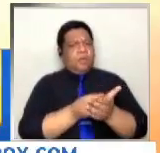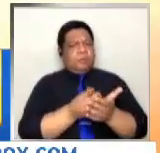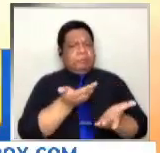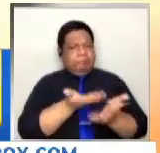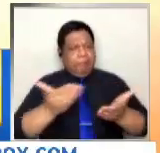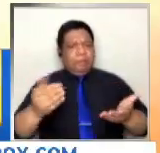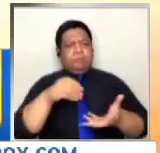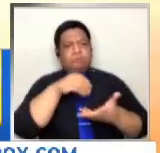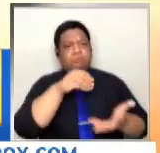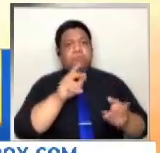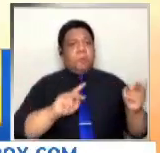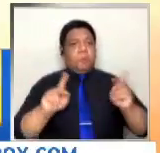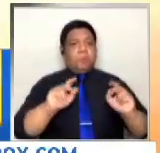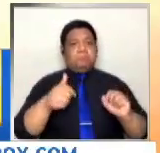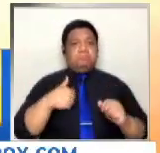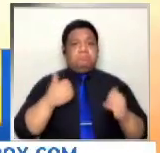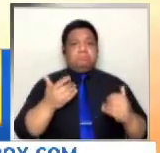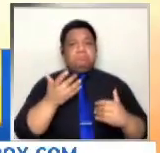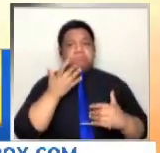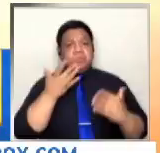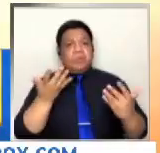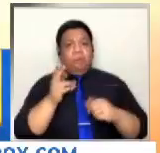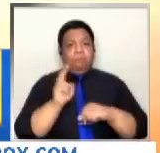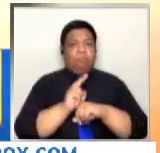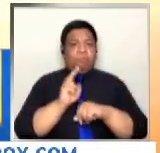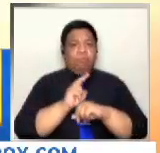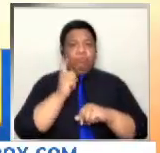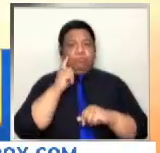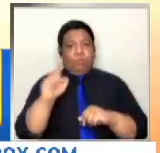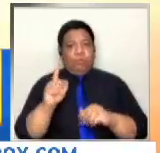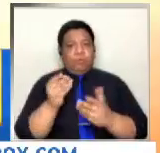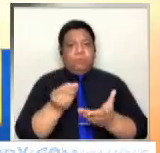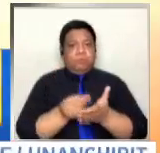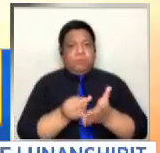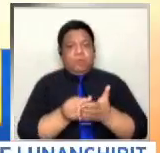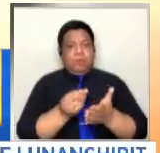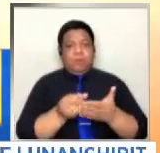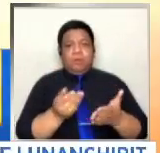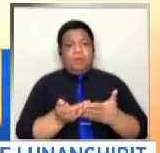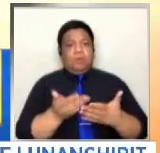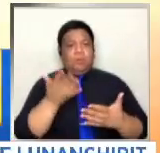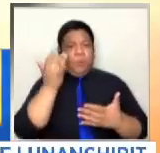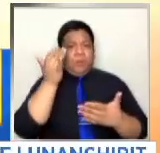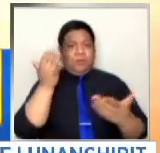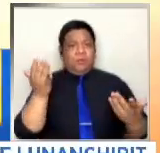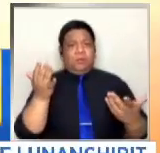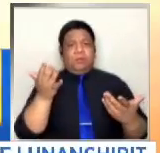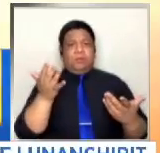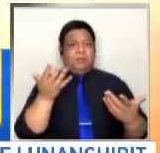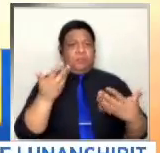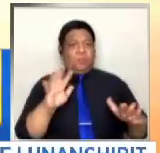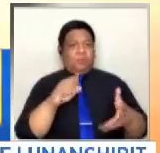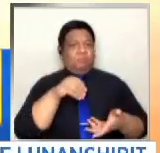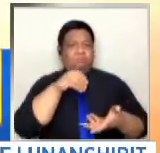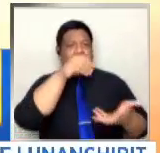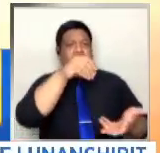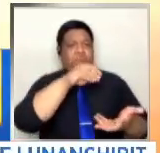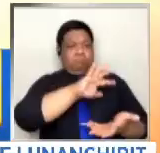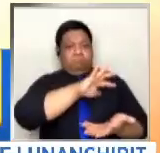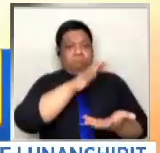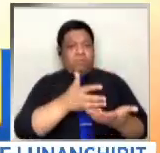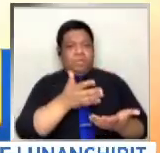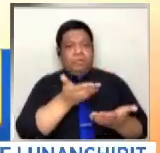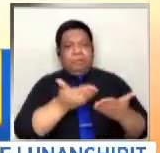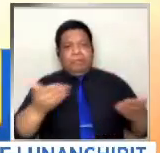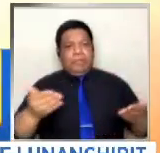preference yung mga tao kung sa nila paggagamitin yung ibibigay sa kanila kasi in kind na talaga yon. So, mas effective